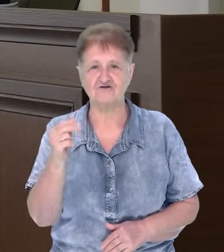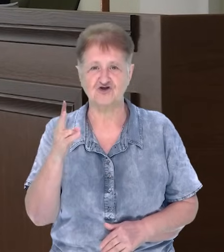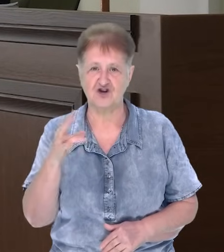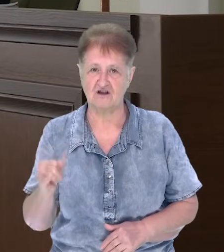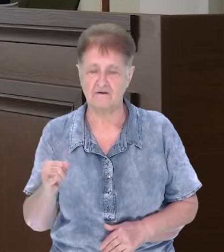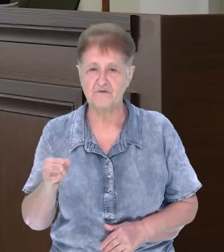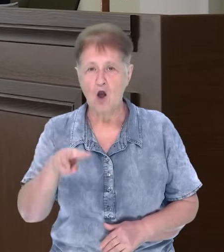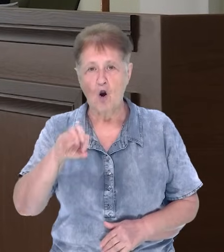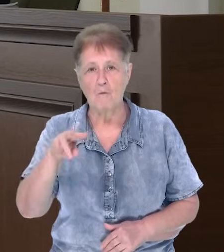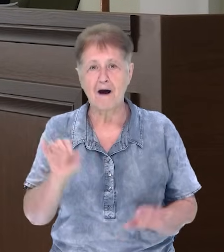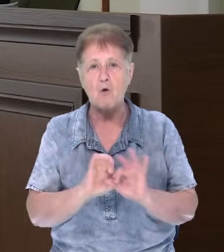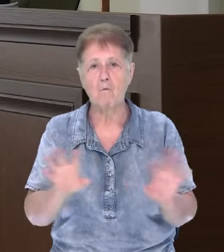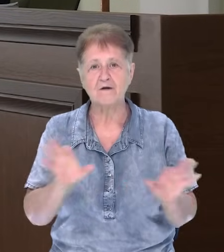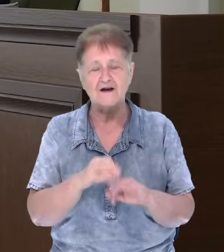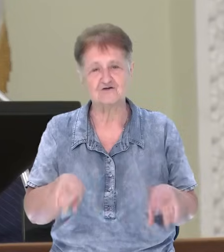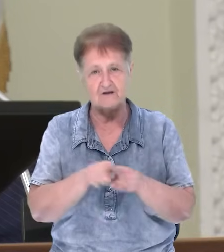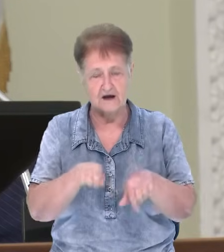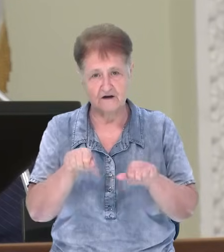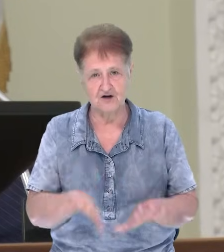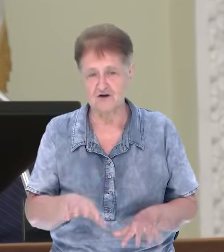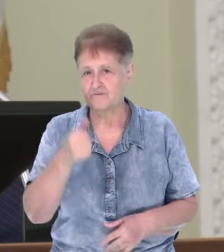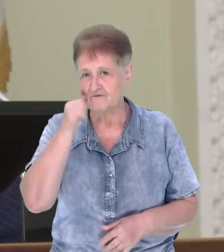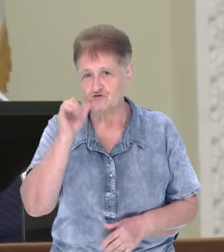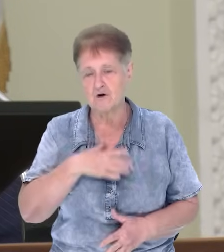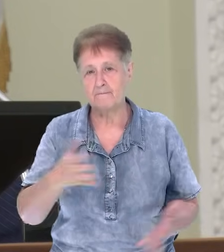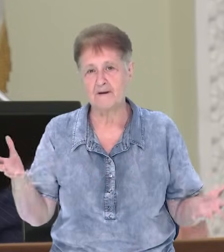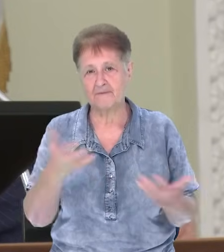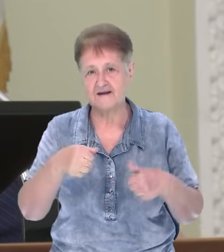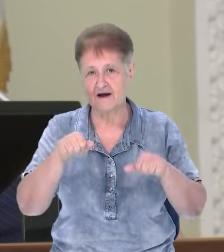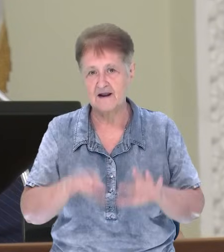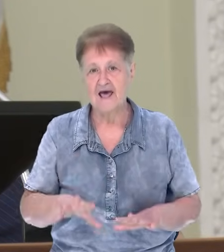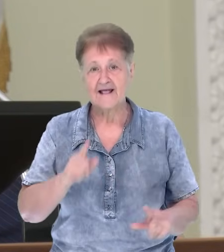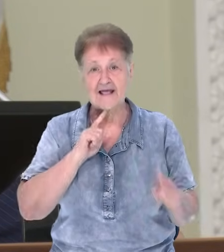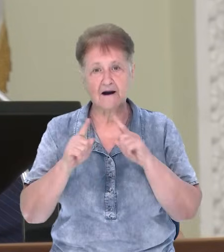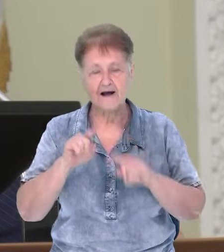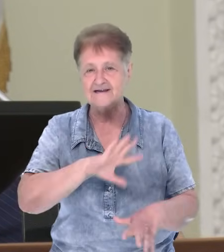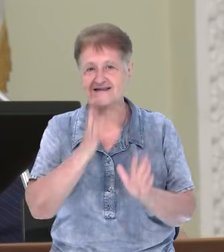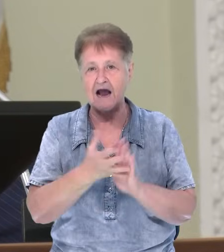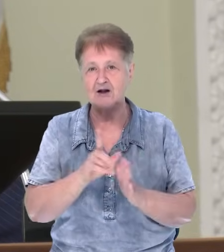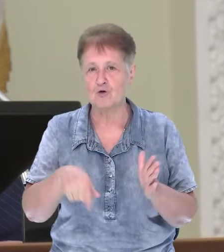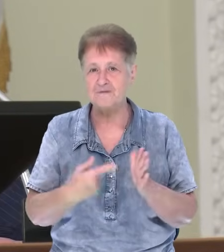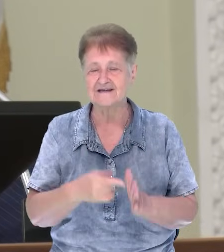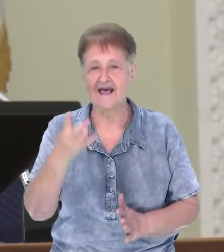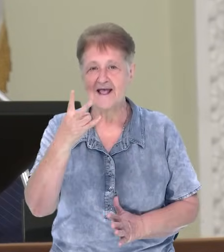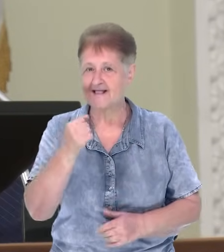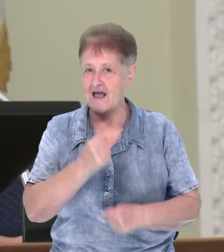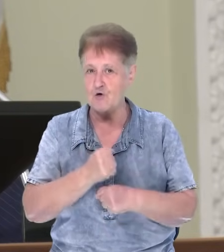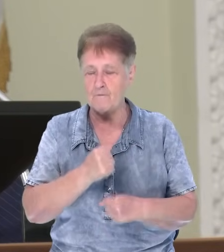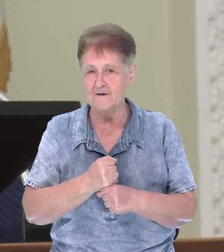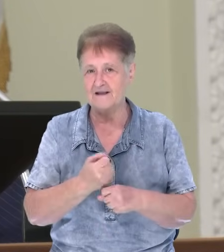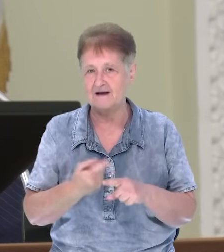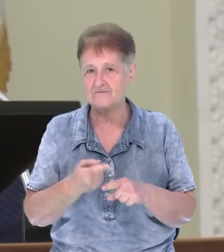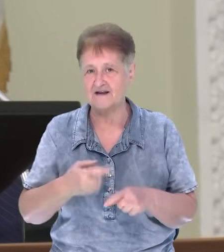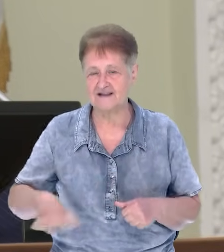Олександр Ломако це рішення пояснює так. Ми прийняли вчора рішення на нараді загальноміській не робити